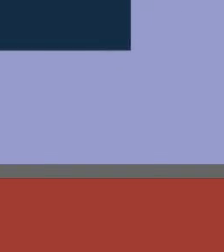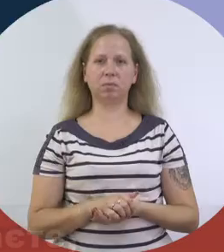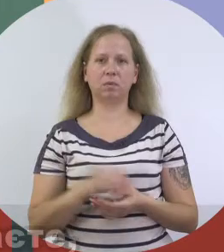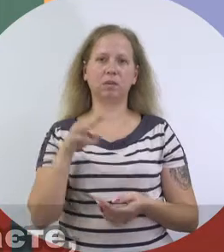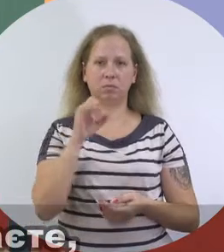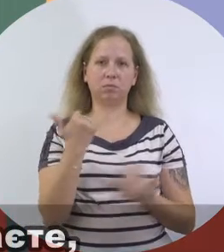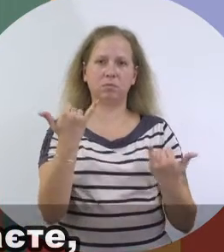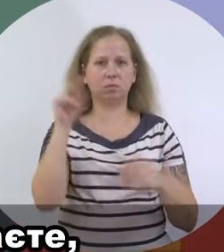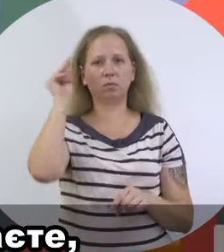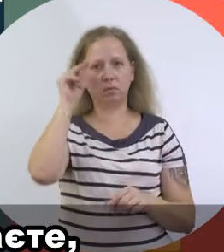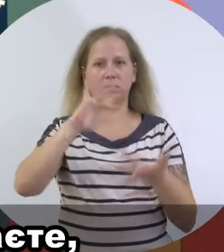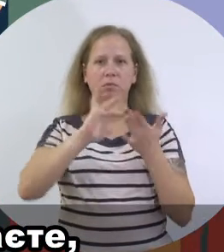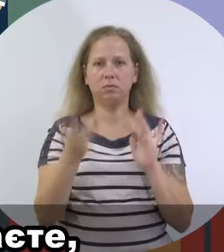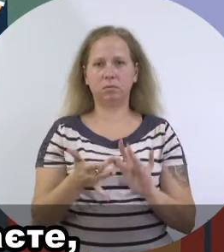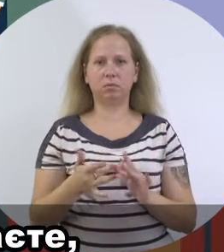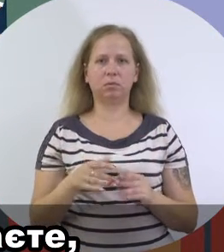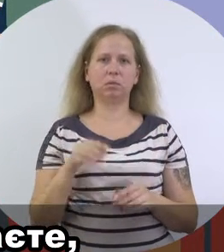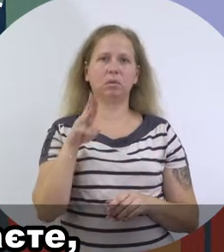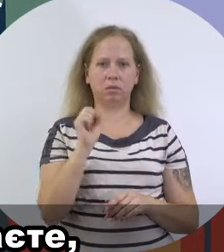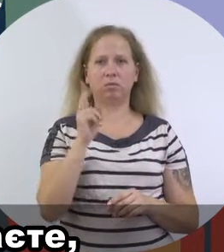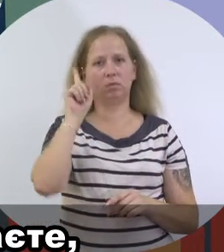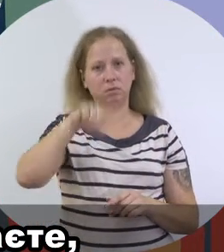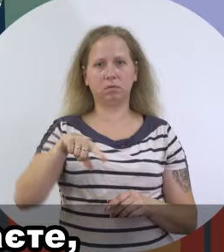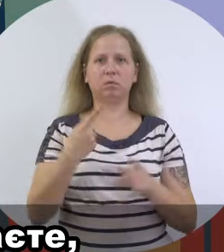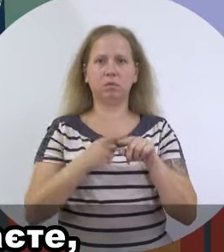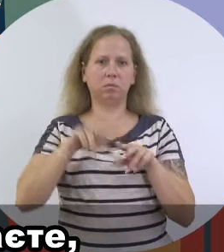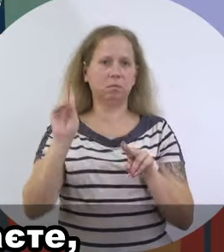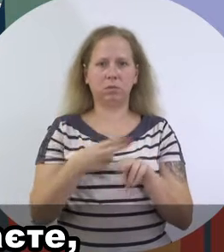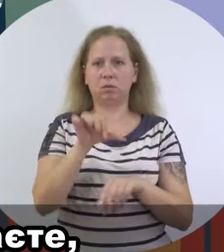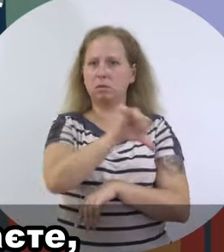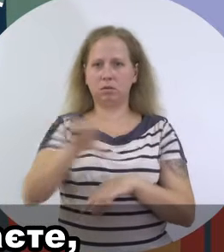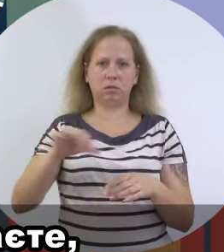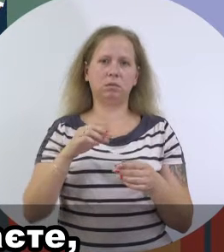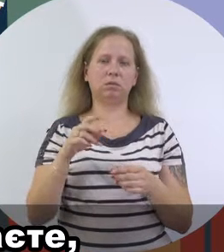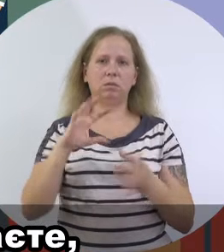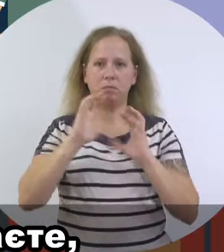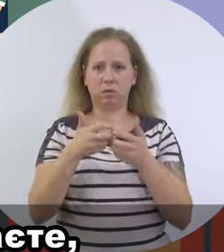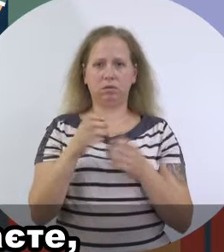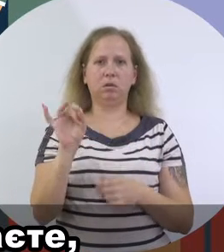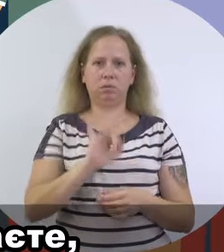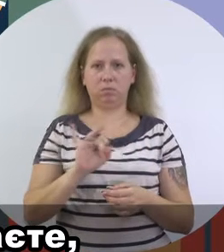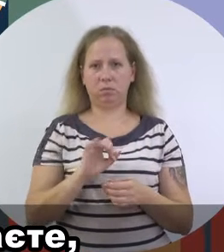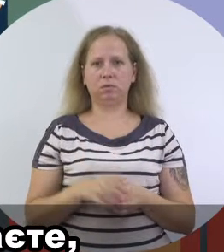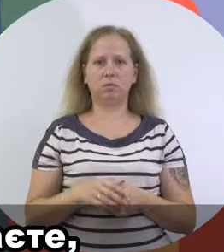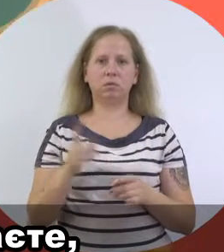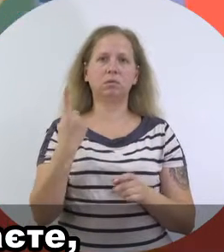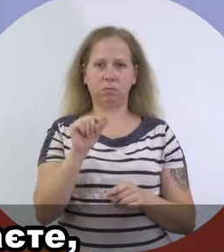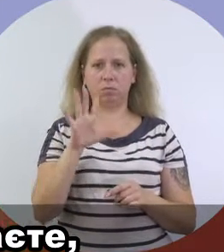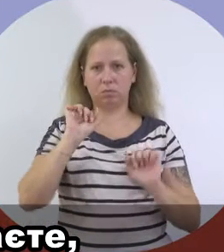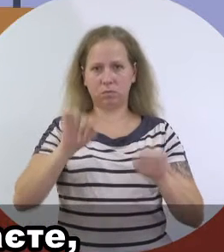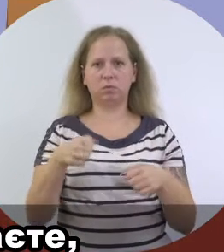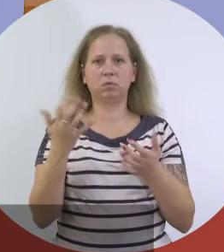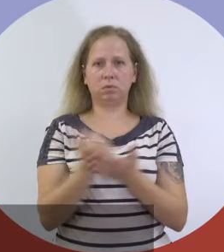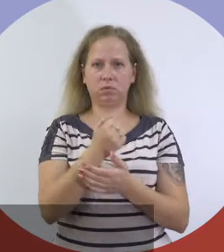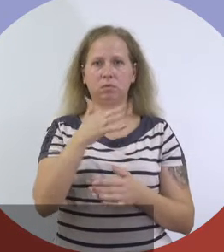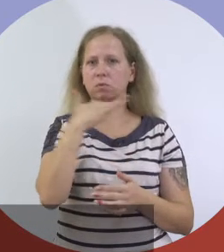тема сегодняшнего урока интернет как вы уже знаете это безграничной мир информации где вы можете найти много полезного